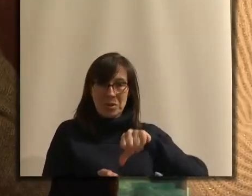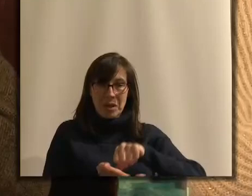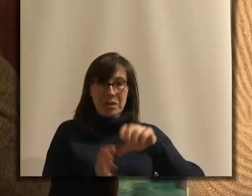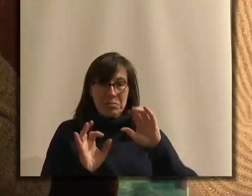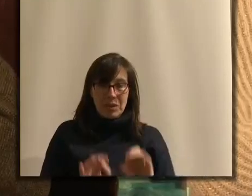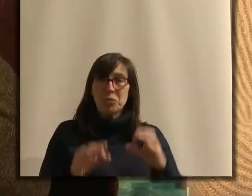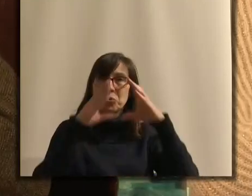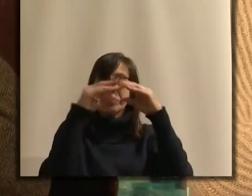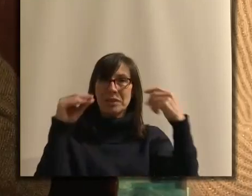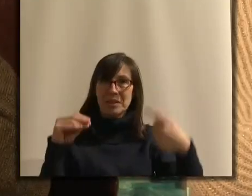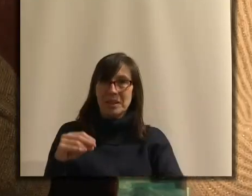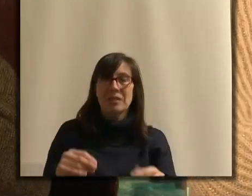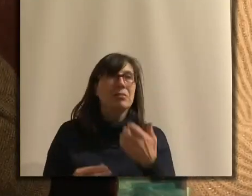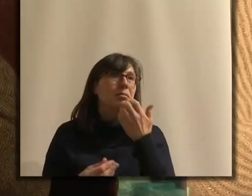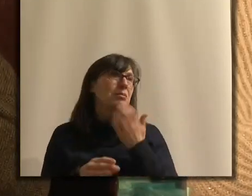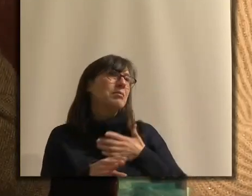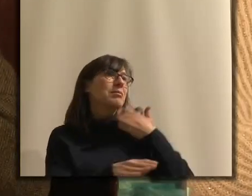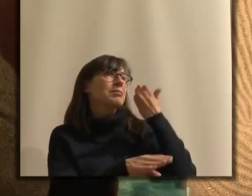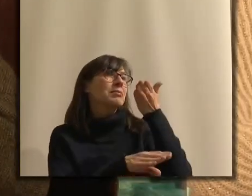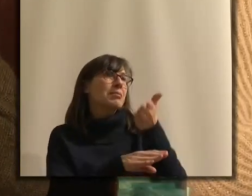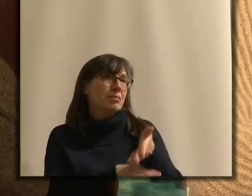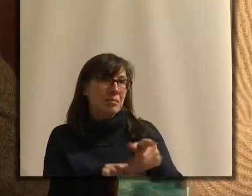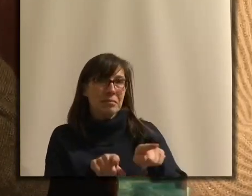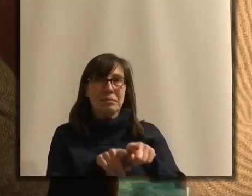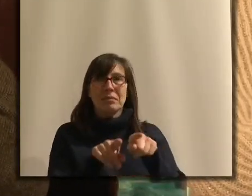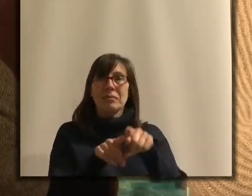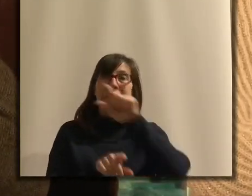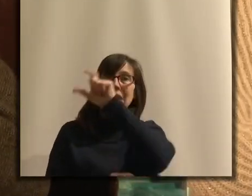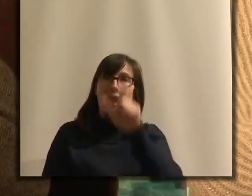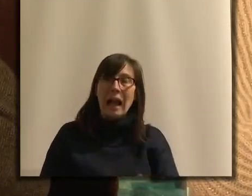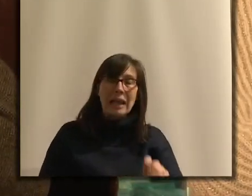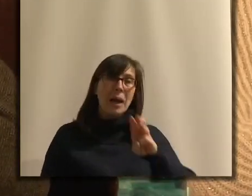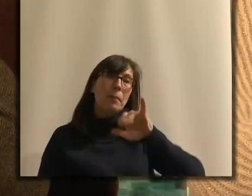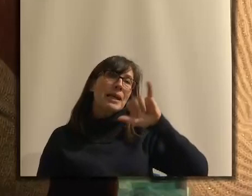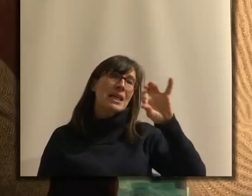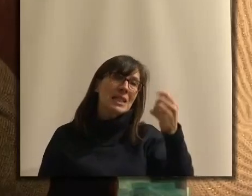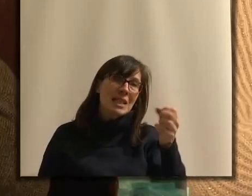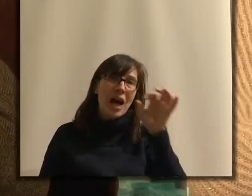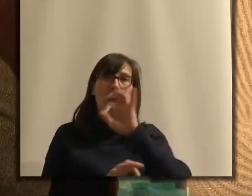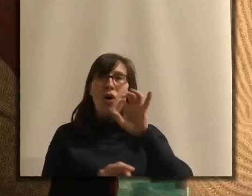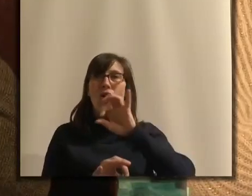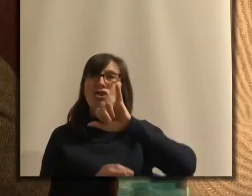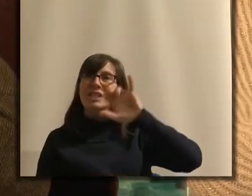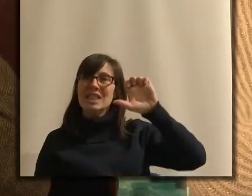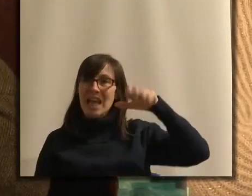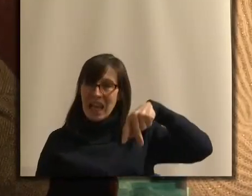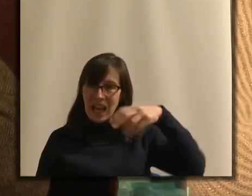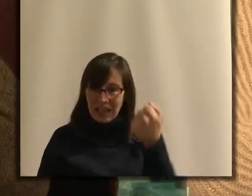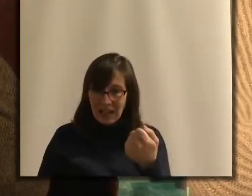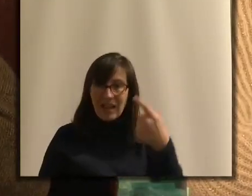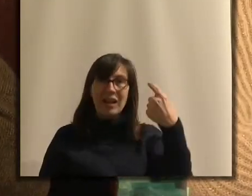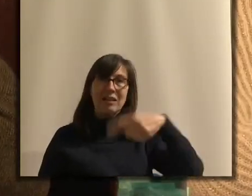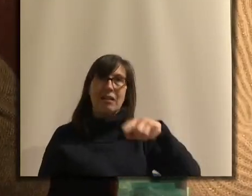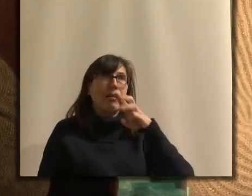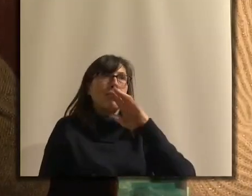universitat. Si vostè se'n va a Pisa, a Itàlia, o a Siena, que són ciutats universitàries que hi ha, Pisa, per exemple,